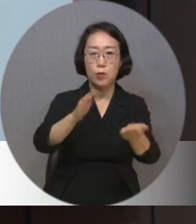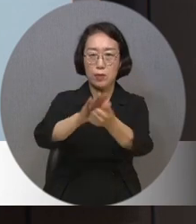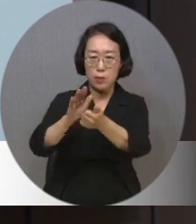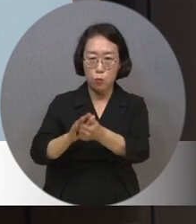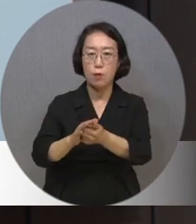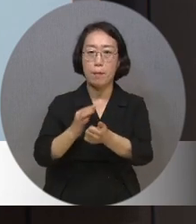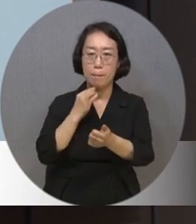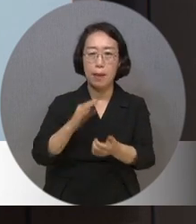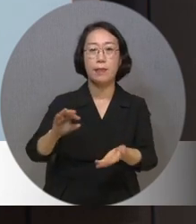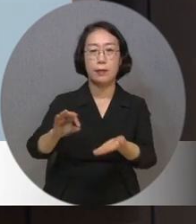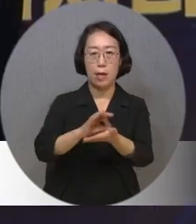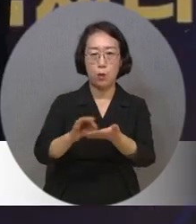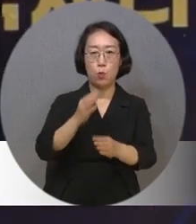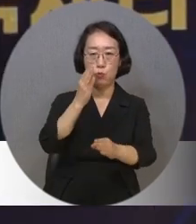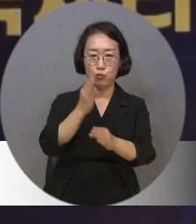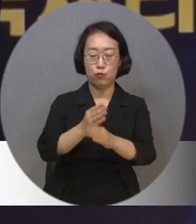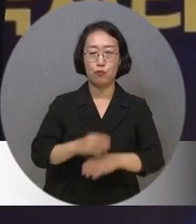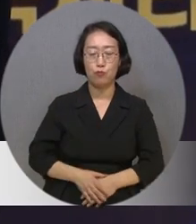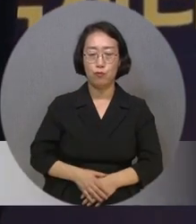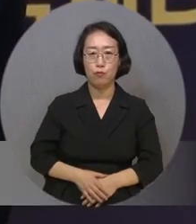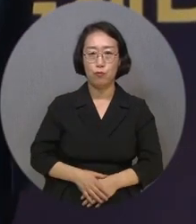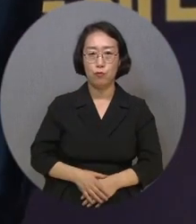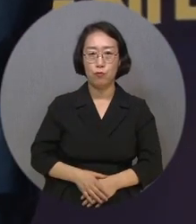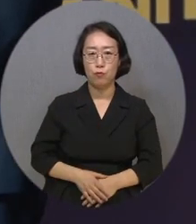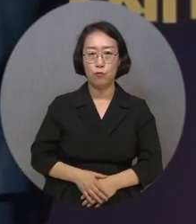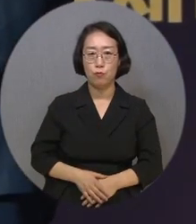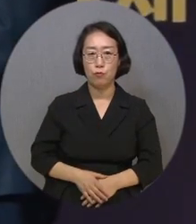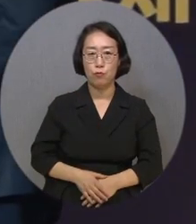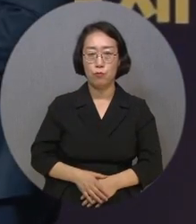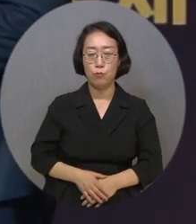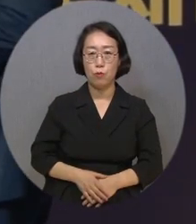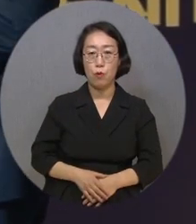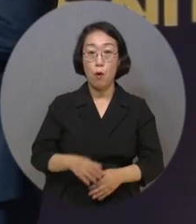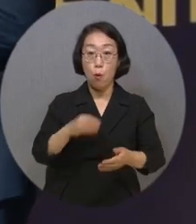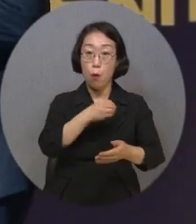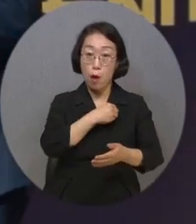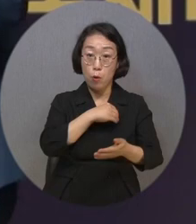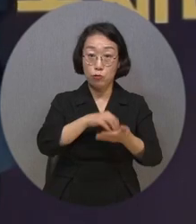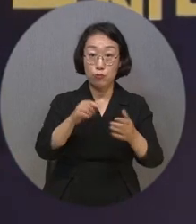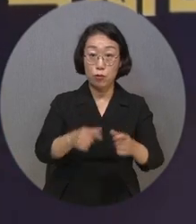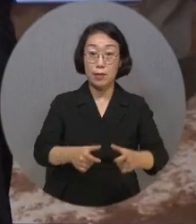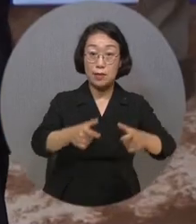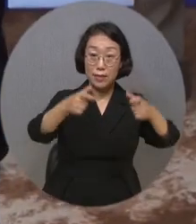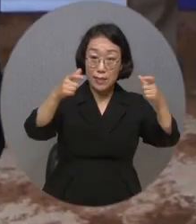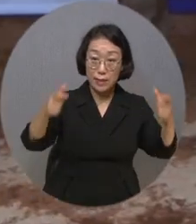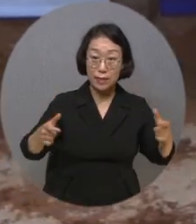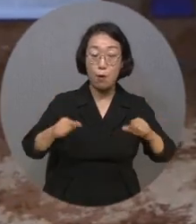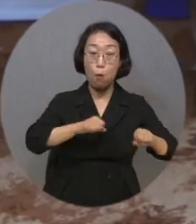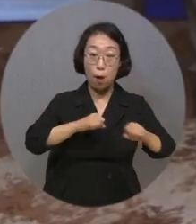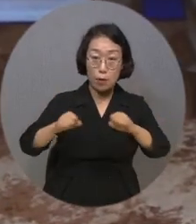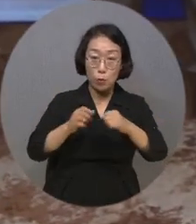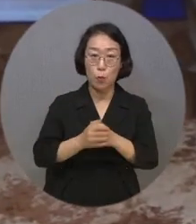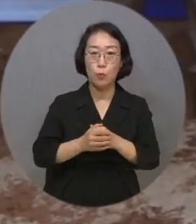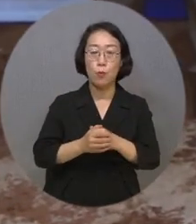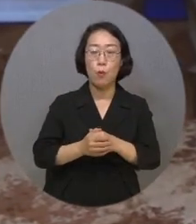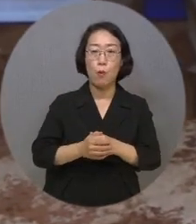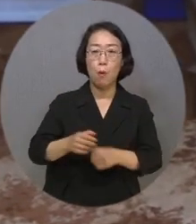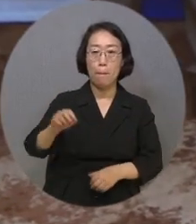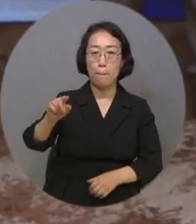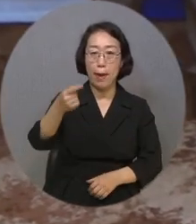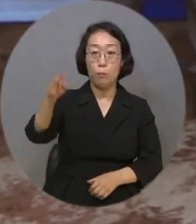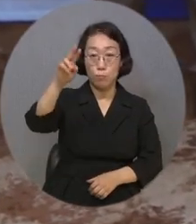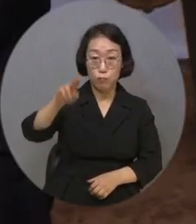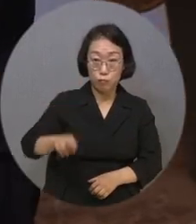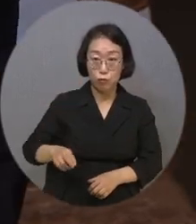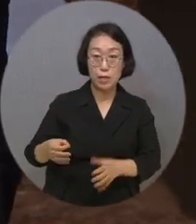사용되고 있습니다. 에스코원 회원 배가 운동 및 전 회원이 동참하는 백불 기부 운동 등 다양한